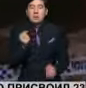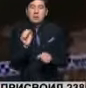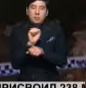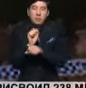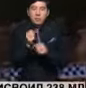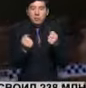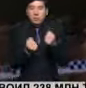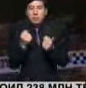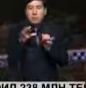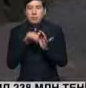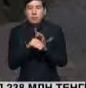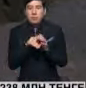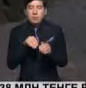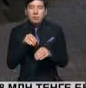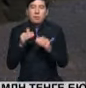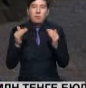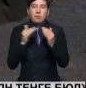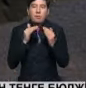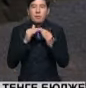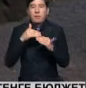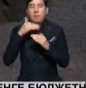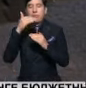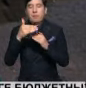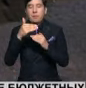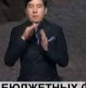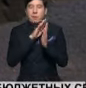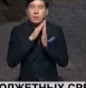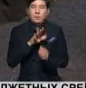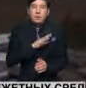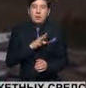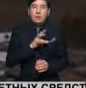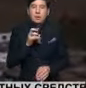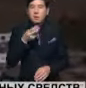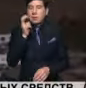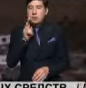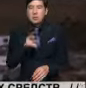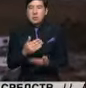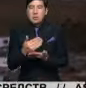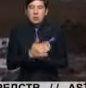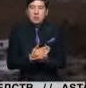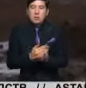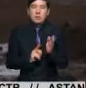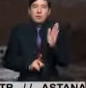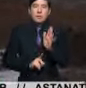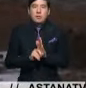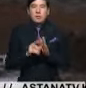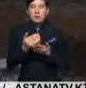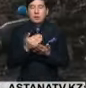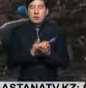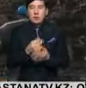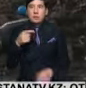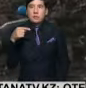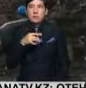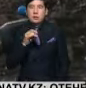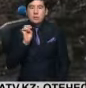крышах затопленных зданий. Точное число пострадавших и пропавших без вести до сих пор неизвестно. Сейчас в регионе работают свыше 1000 спасателей,